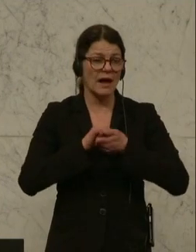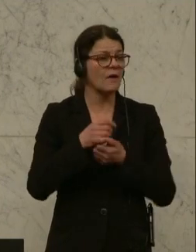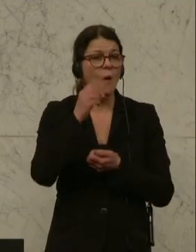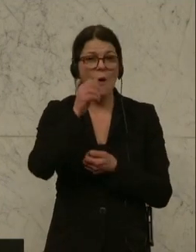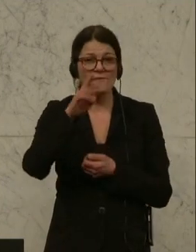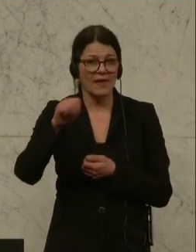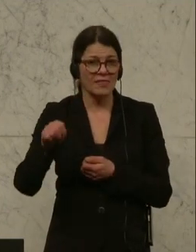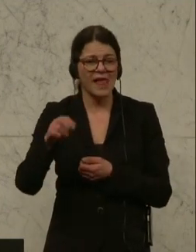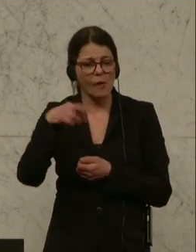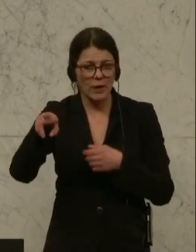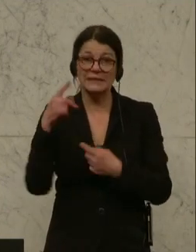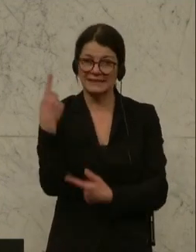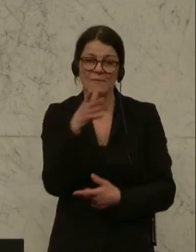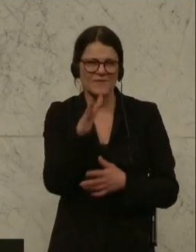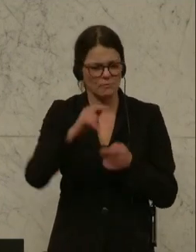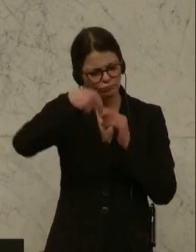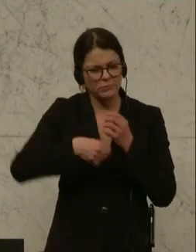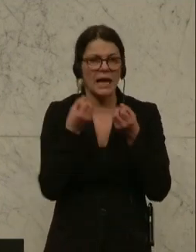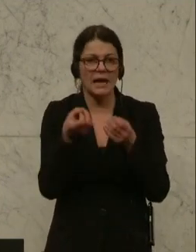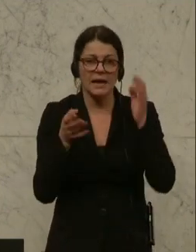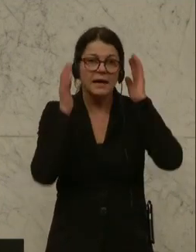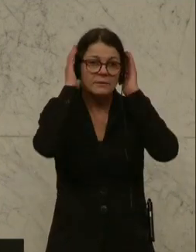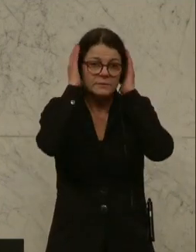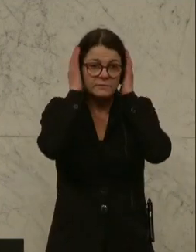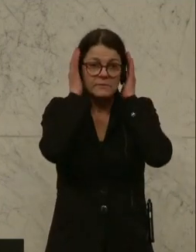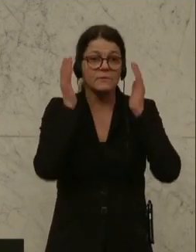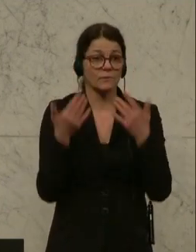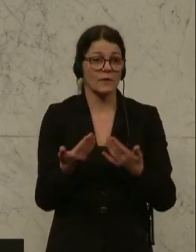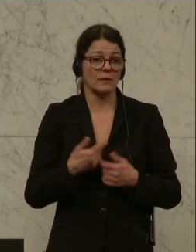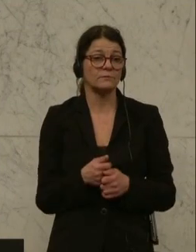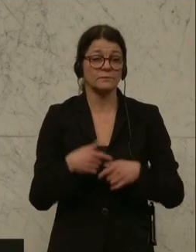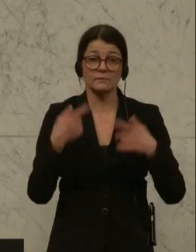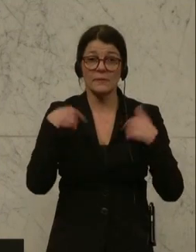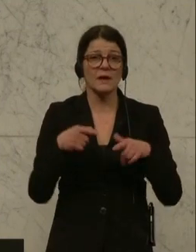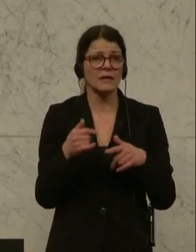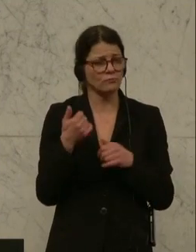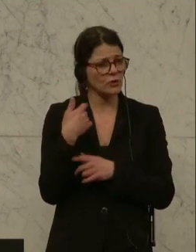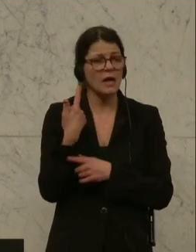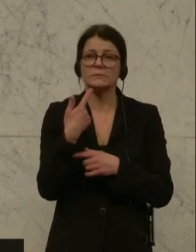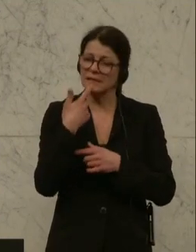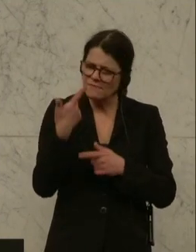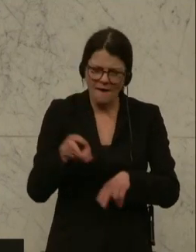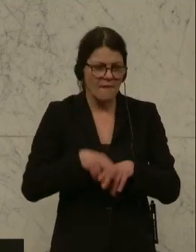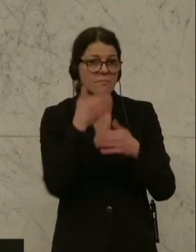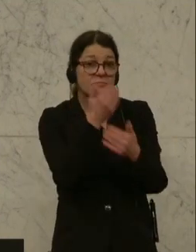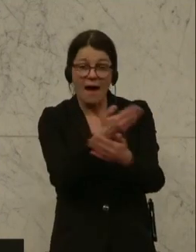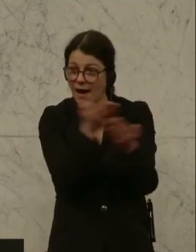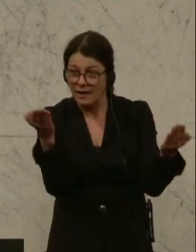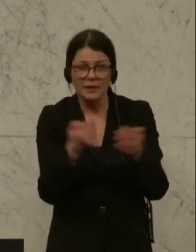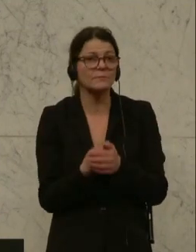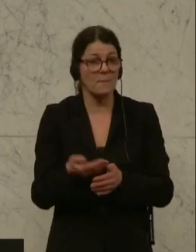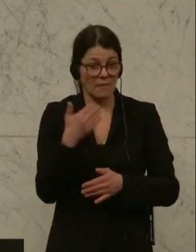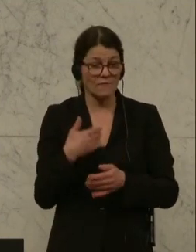ofenauer danach noch erläutern wird damit lassen Sie mich noch zu einem zweifachen dank gekommen bevor ich den